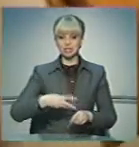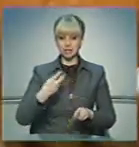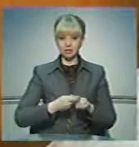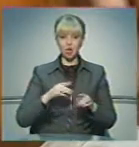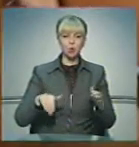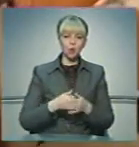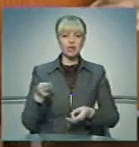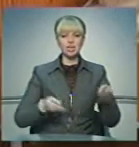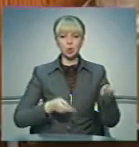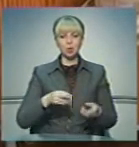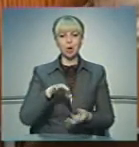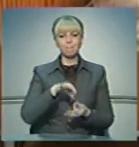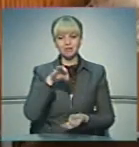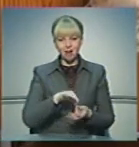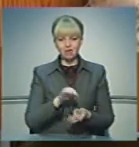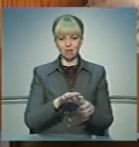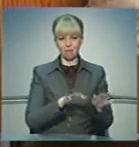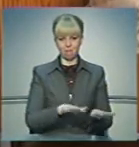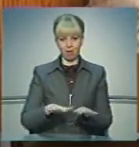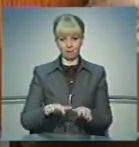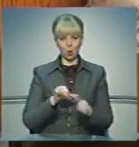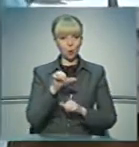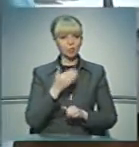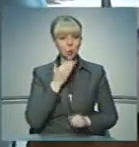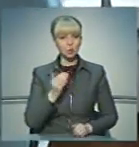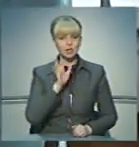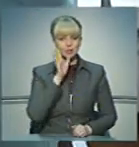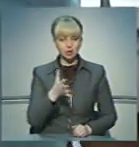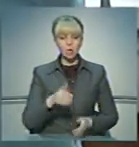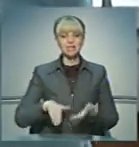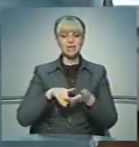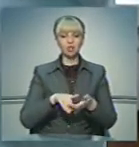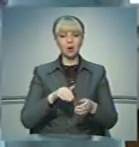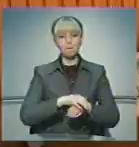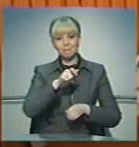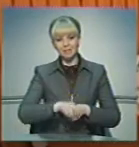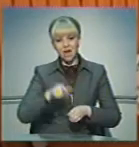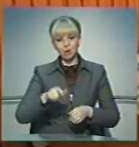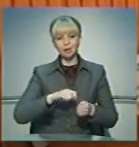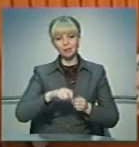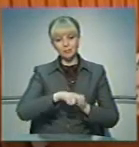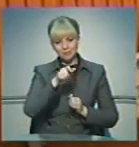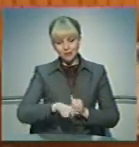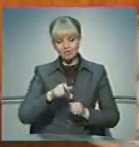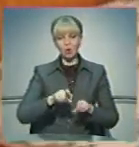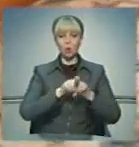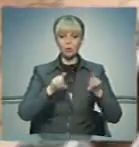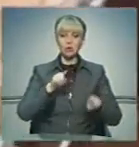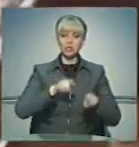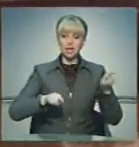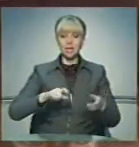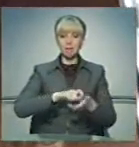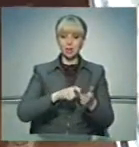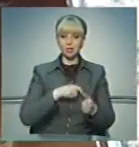і нові хірургічні матраци, і меблі. Окрім того, за останні 5 років за допомоги благодійників та меценатів у відділенні у деяких